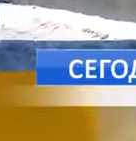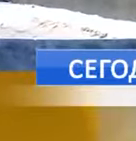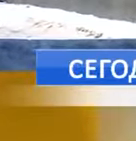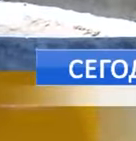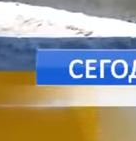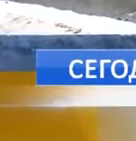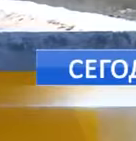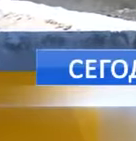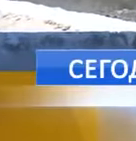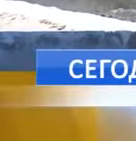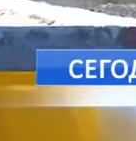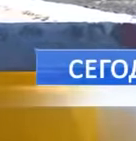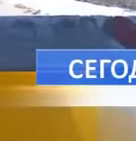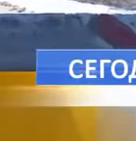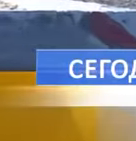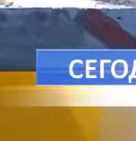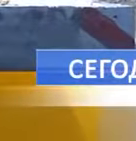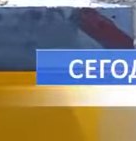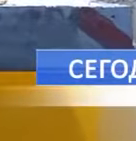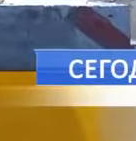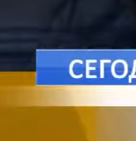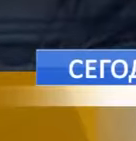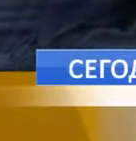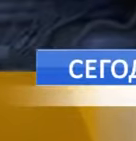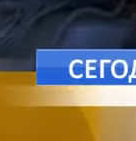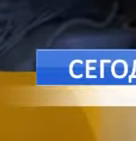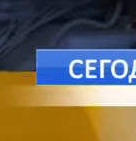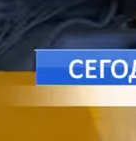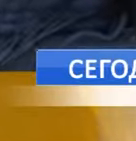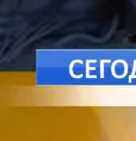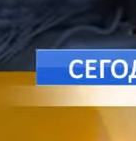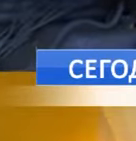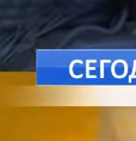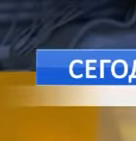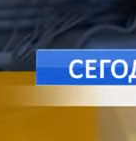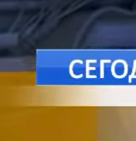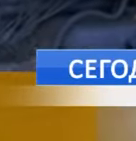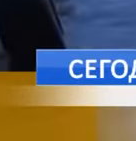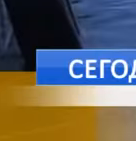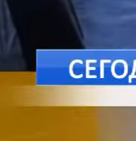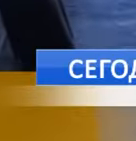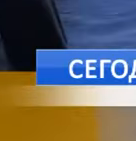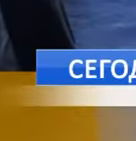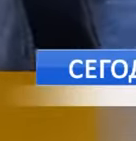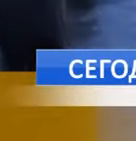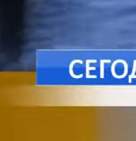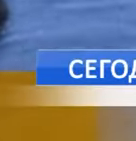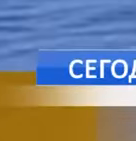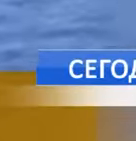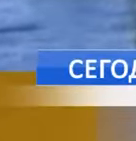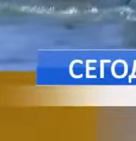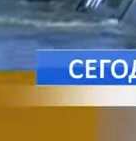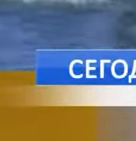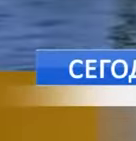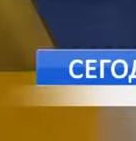Крылатая пехота покоряет водную стихию. Бойцы десантно-штурмовых войск страны на полигоне Алматинской области учатся